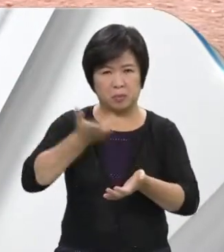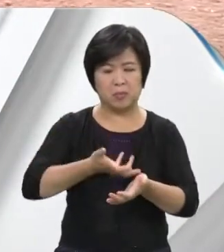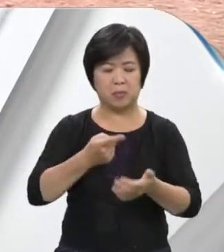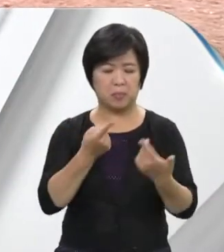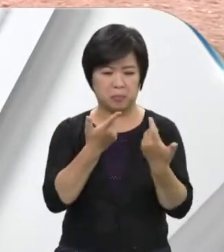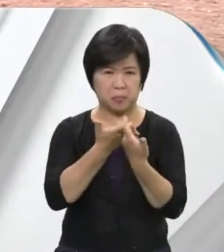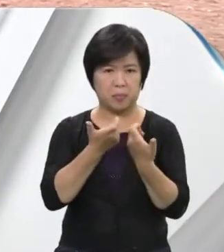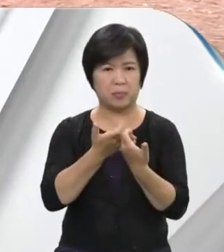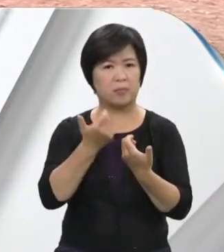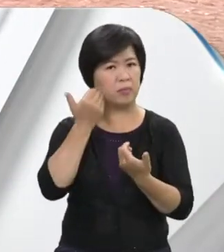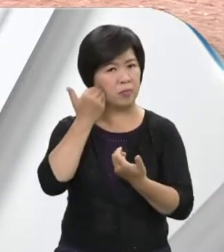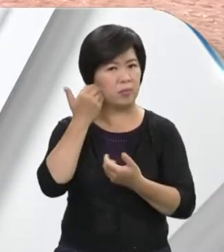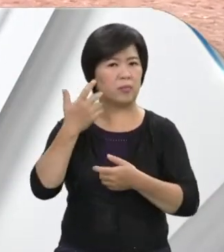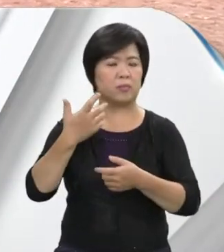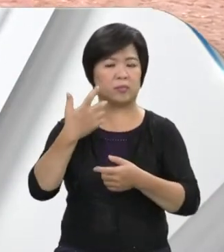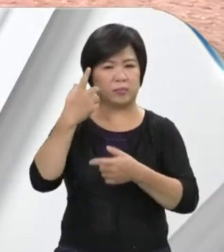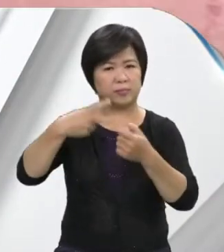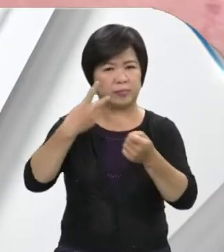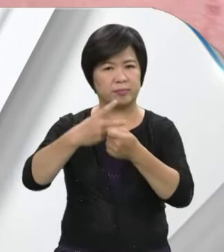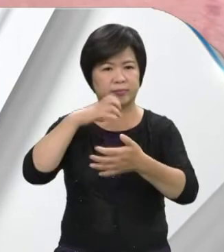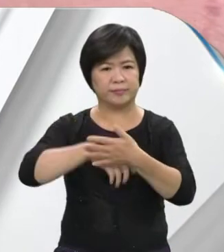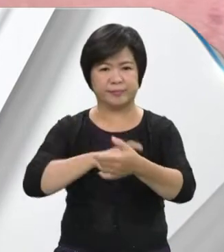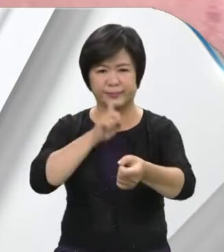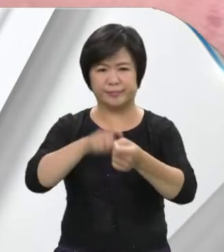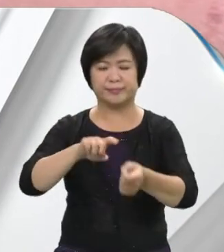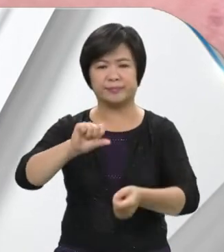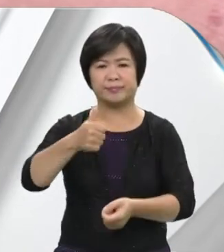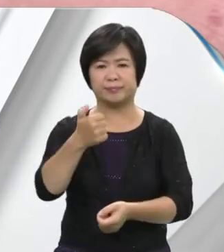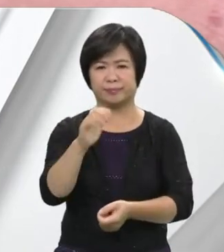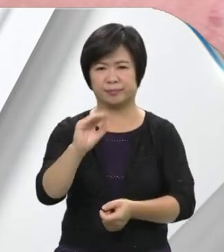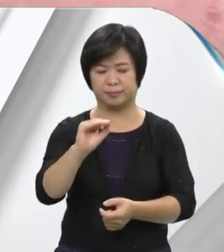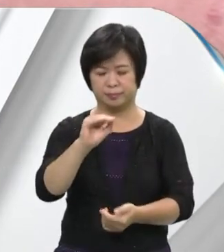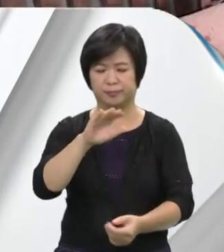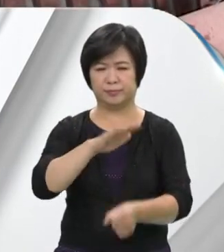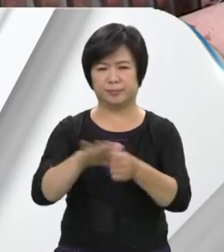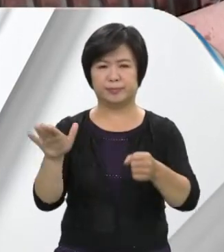按照6年率而增加到550万斤。香港新闻康熙刘文辉台。